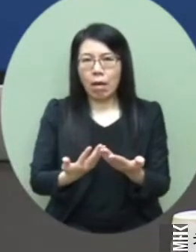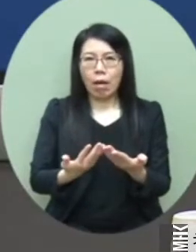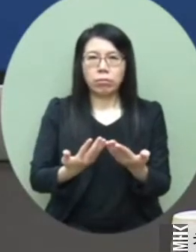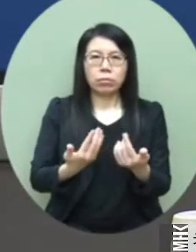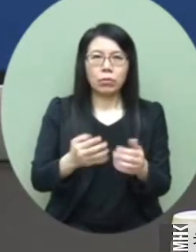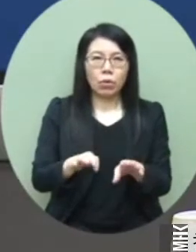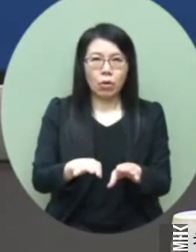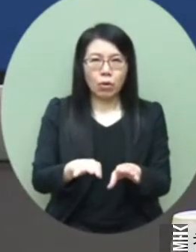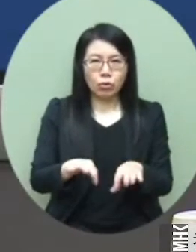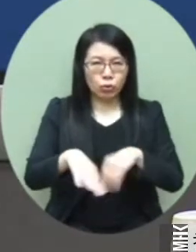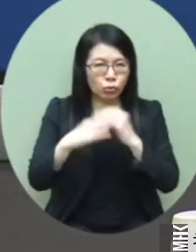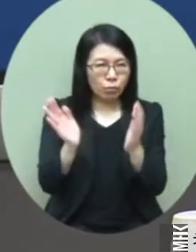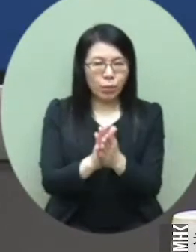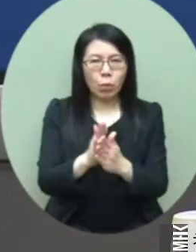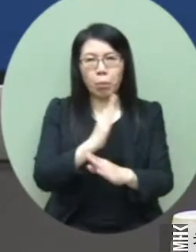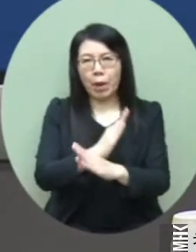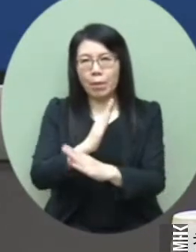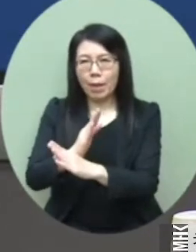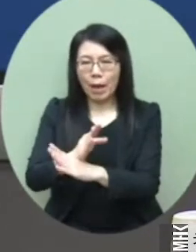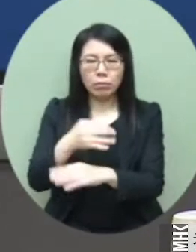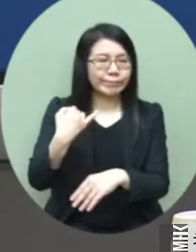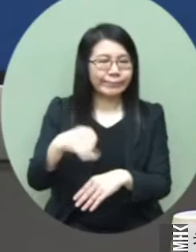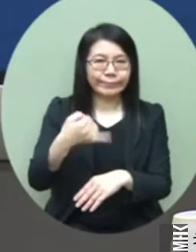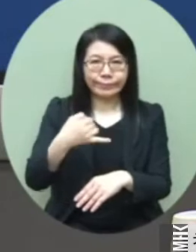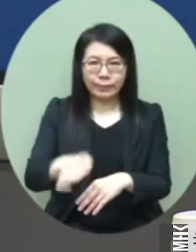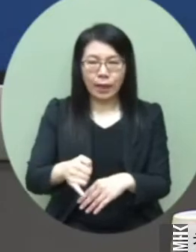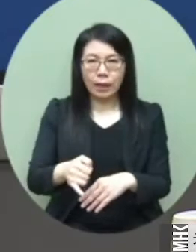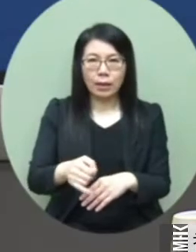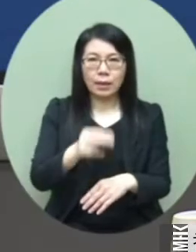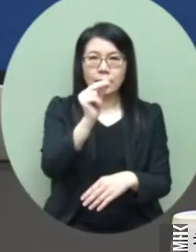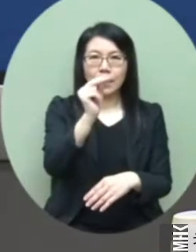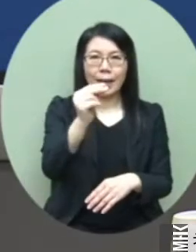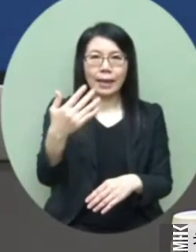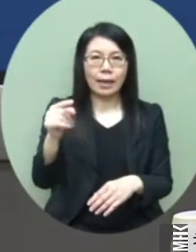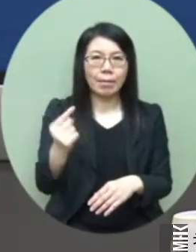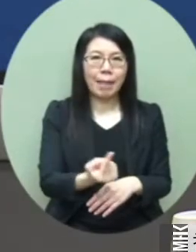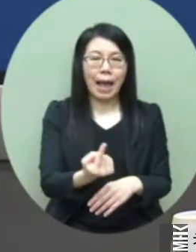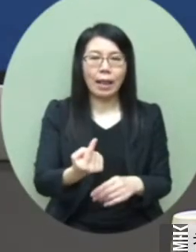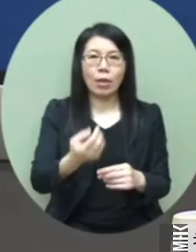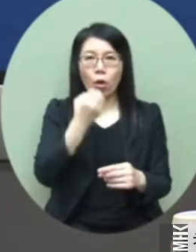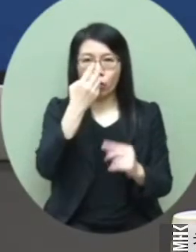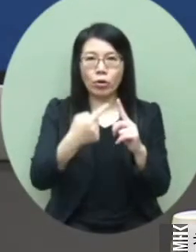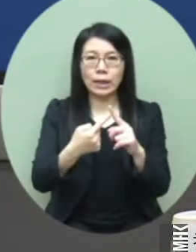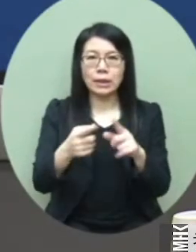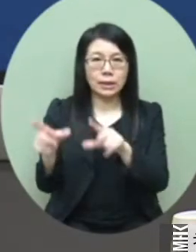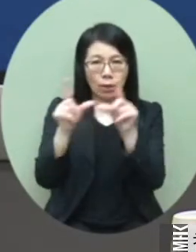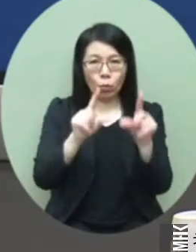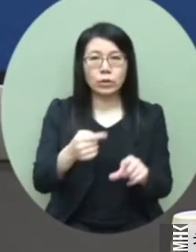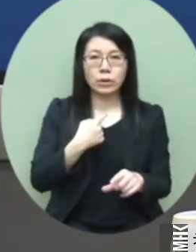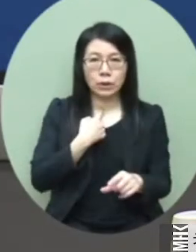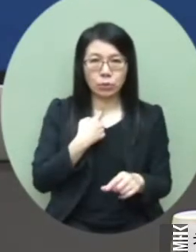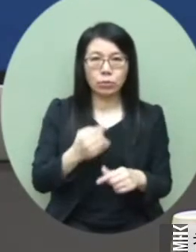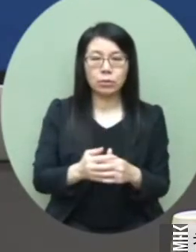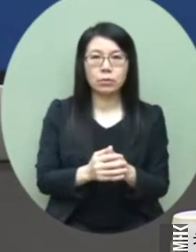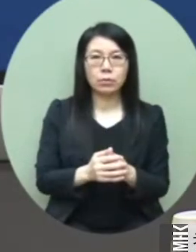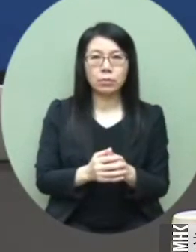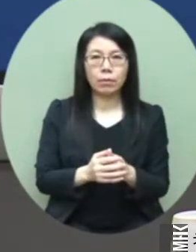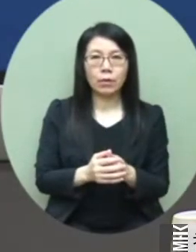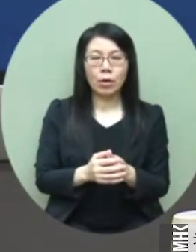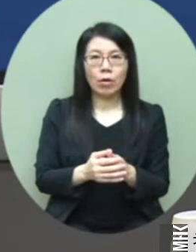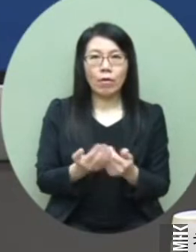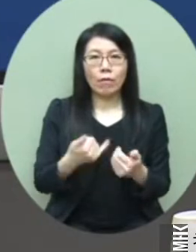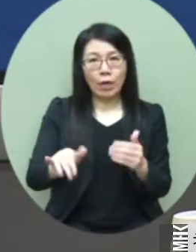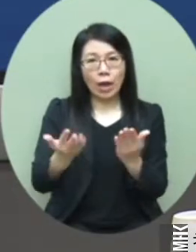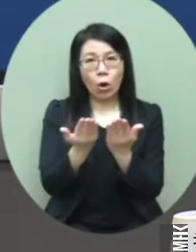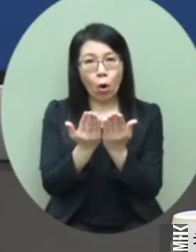们700多万的市民，他要生活他要到学校去上课，那他还